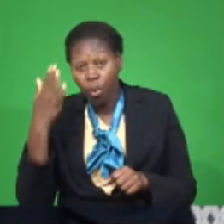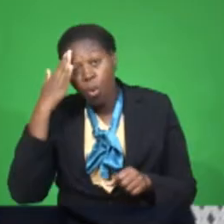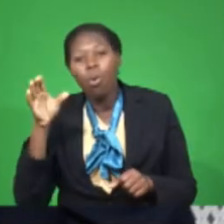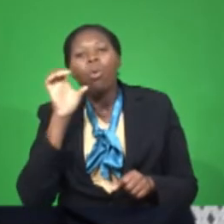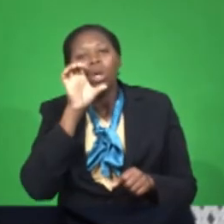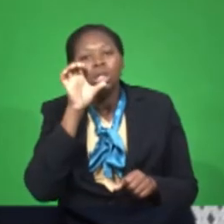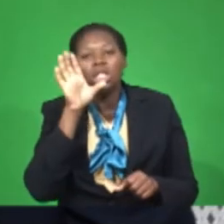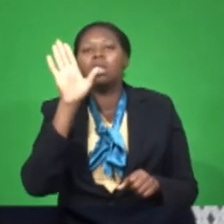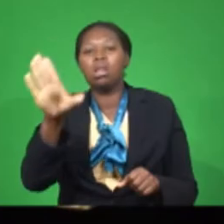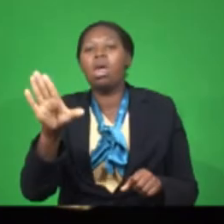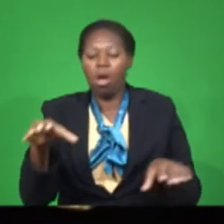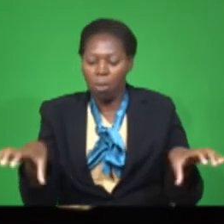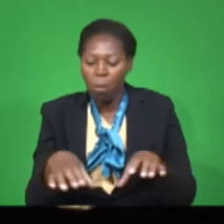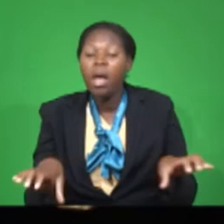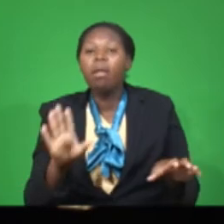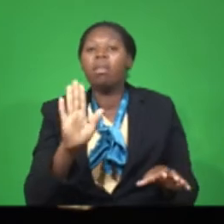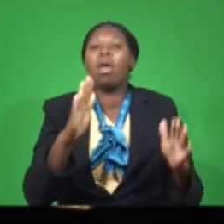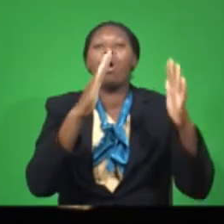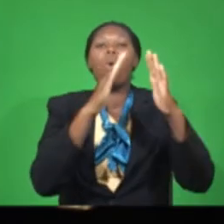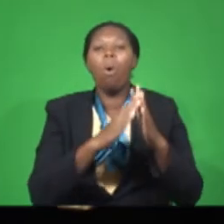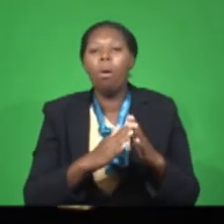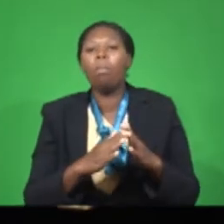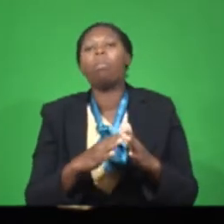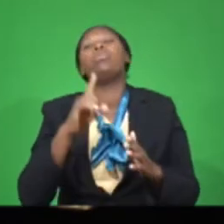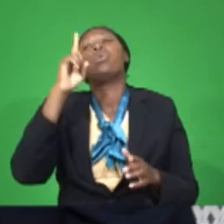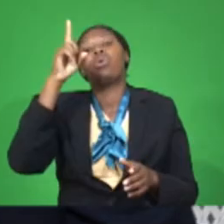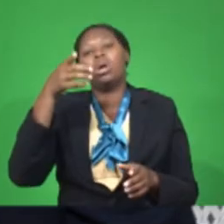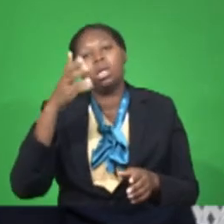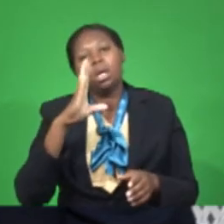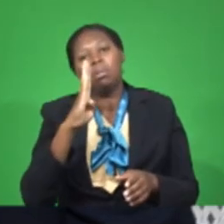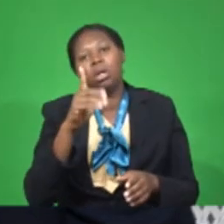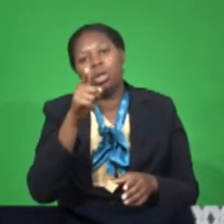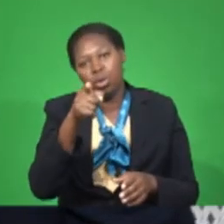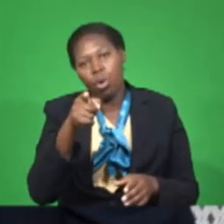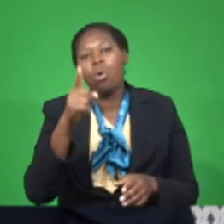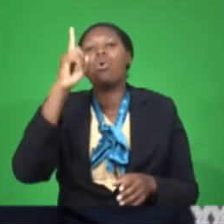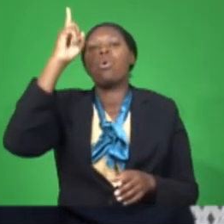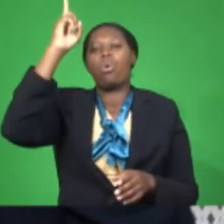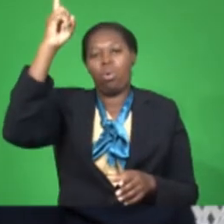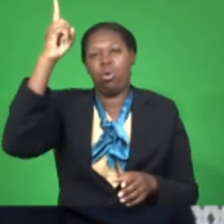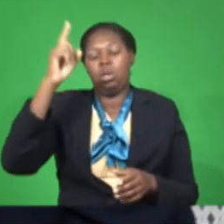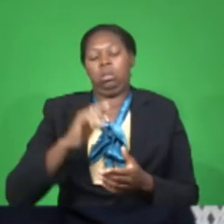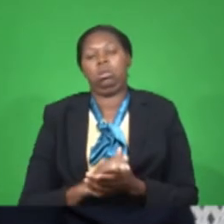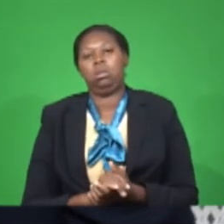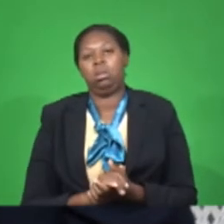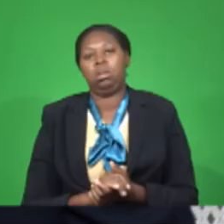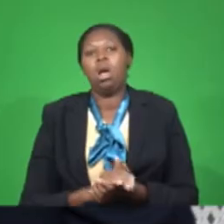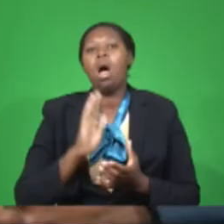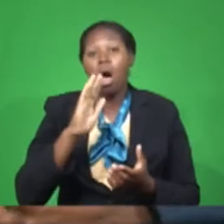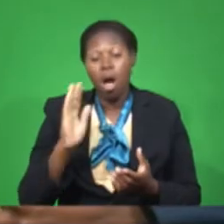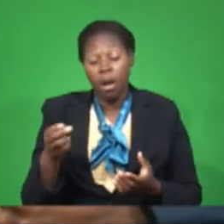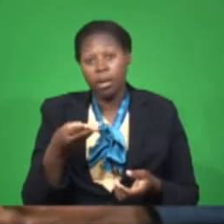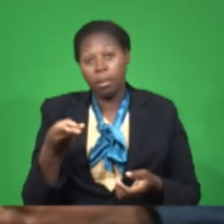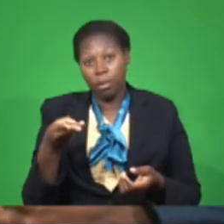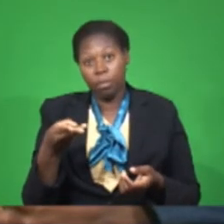Makuruku. Mwari anogona kuva Mwari wako. Kuno nokuti kana uchingosikutaura nyaya yekuti ndazvo ndingonzi